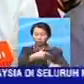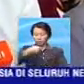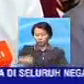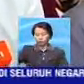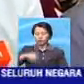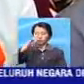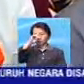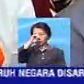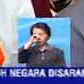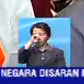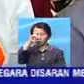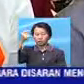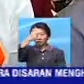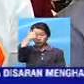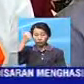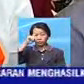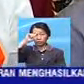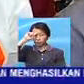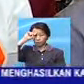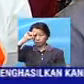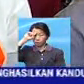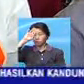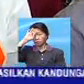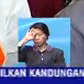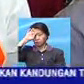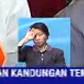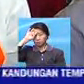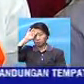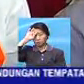di India. Kerana India ada dekat